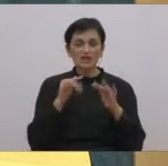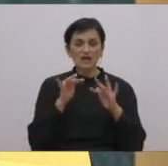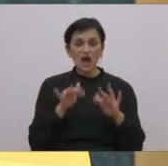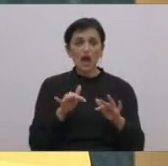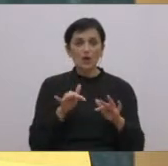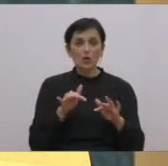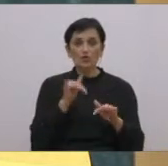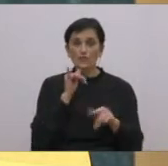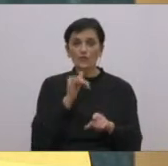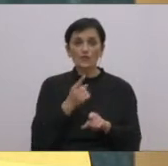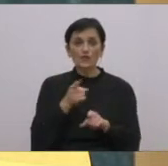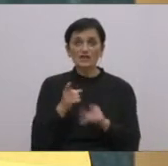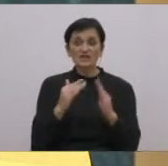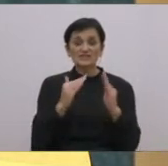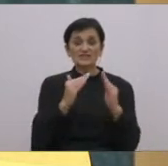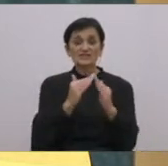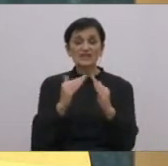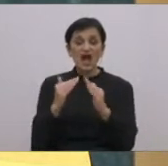ის სახლები